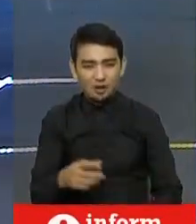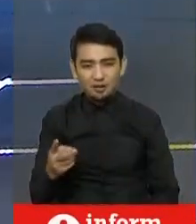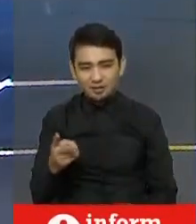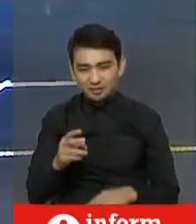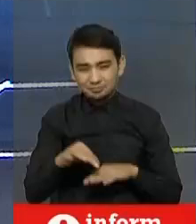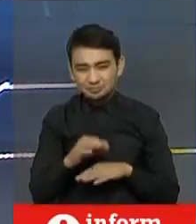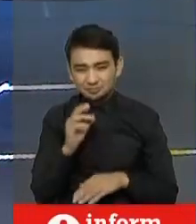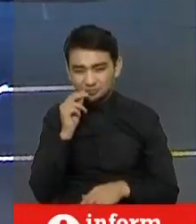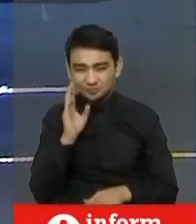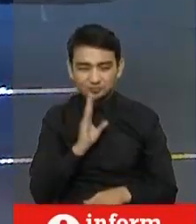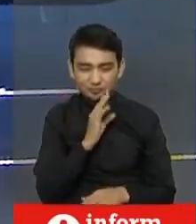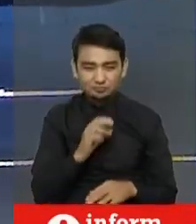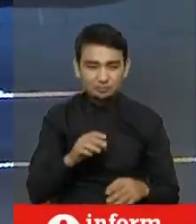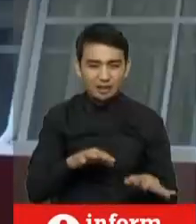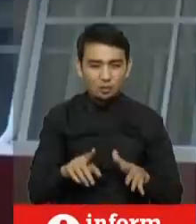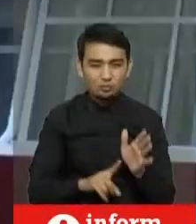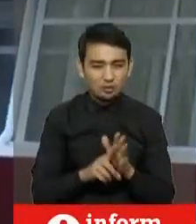іс қозғап тергеуді бастап кетті.